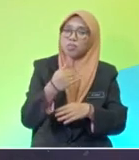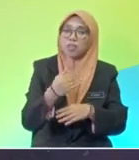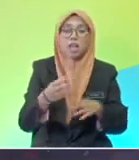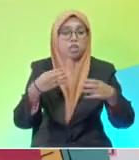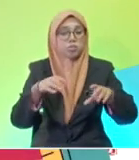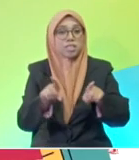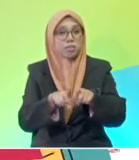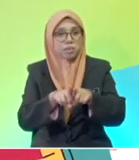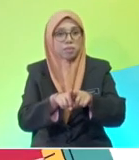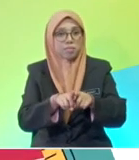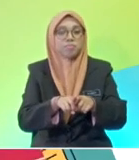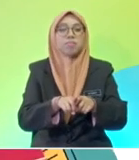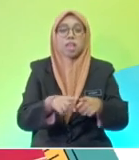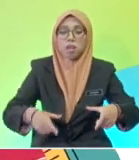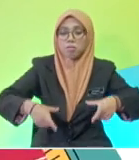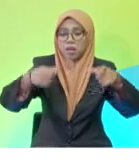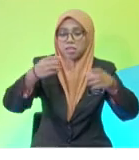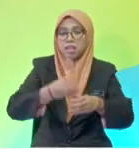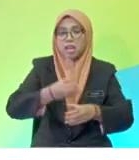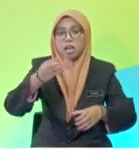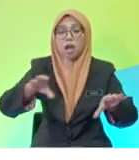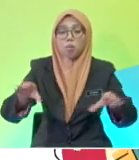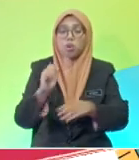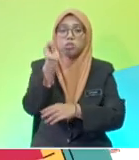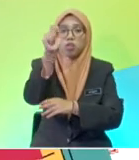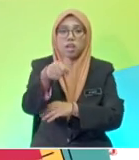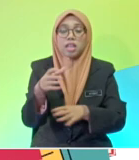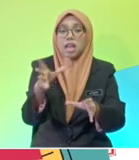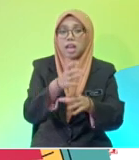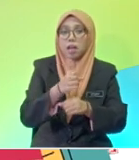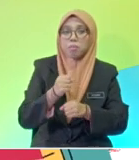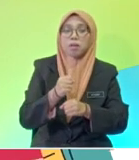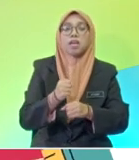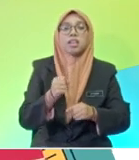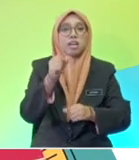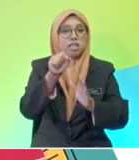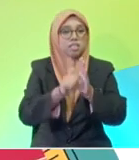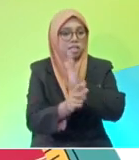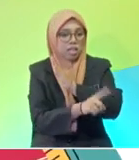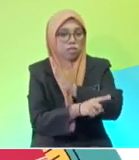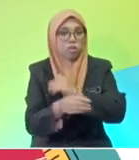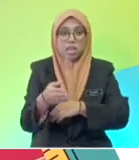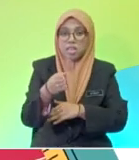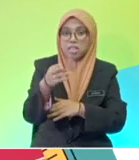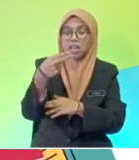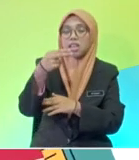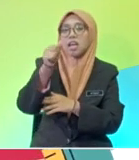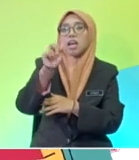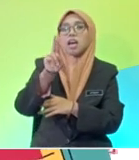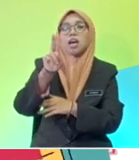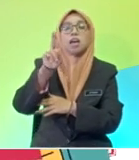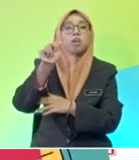batang galah dibuat joran dapatlah Seiko Ikan haruan berbuat baik kepada